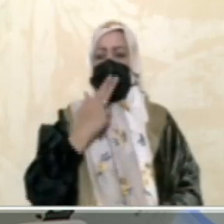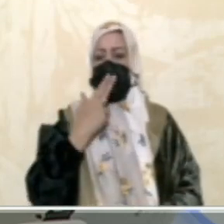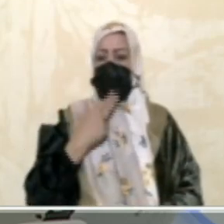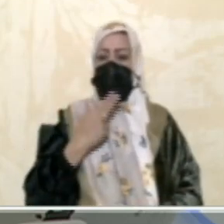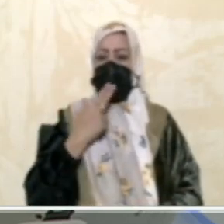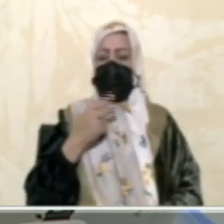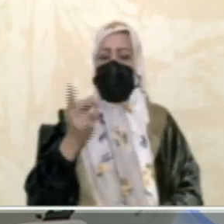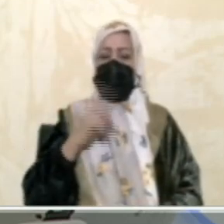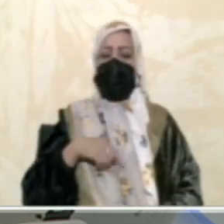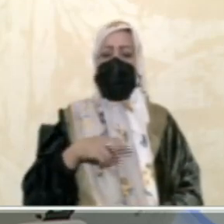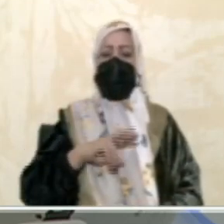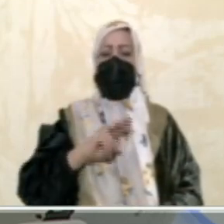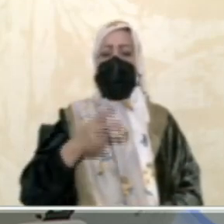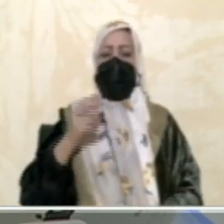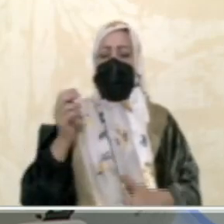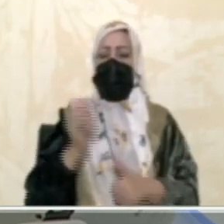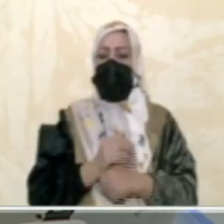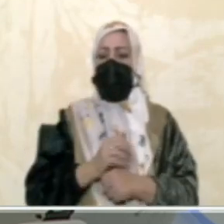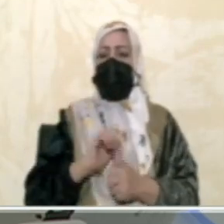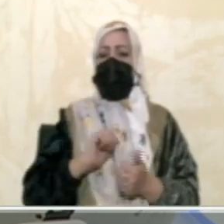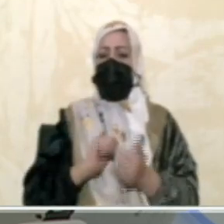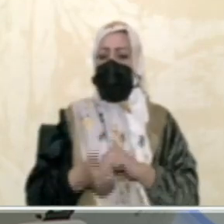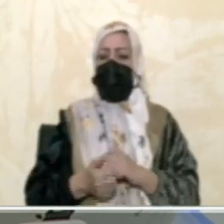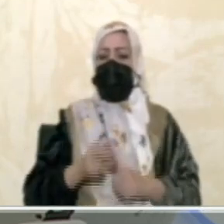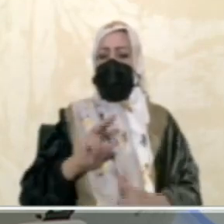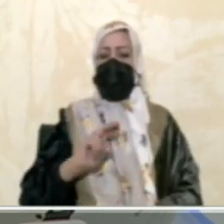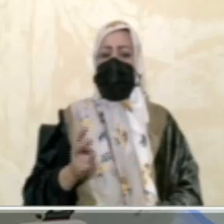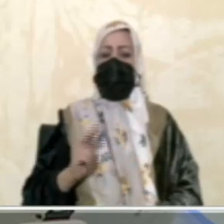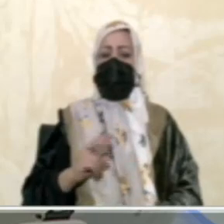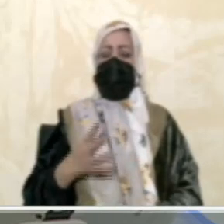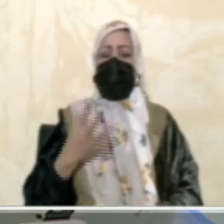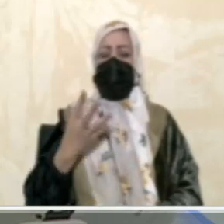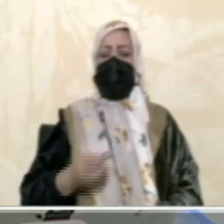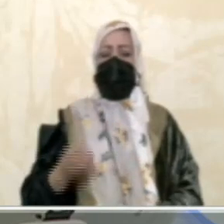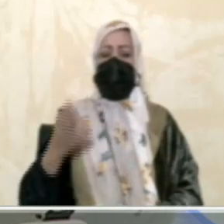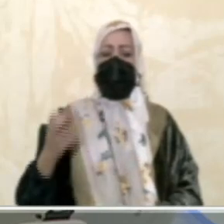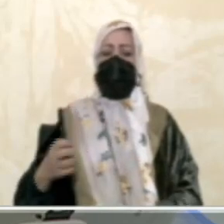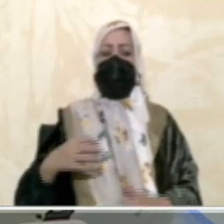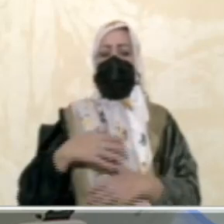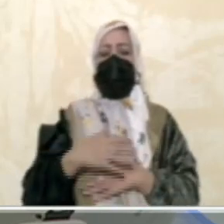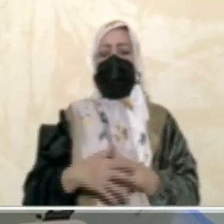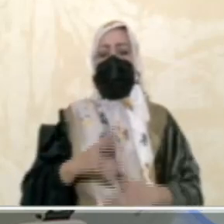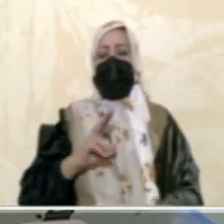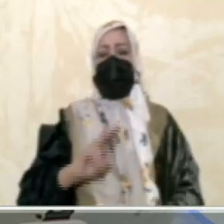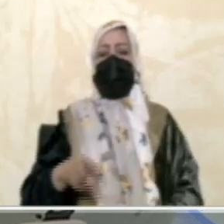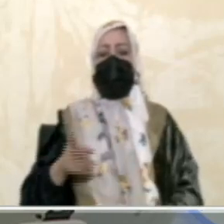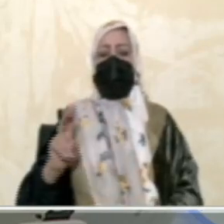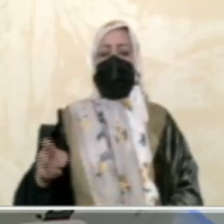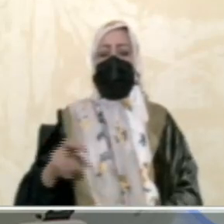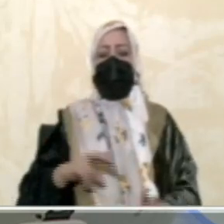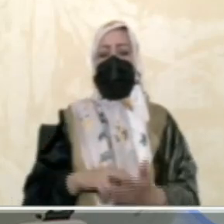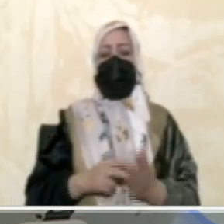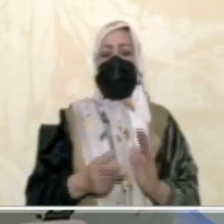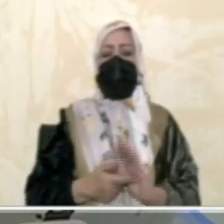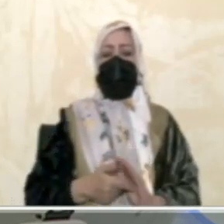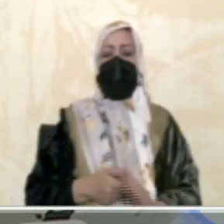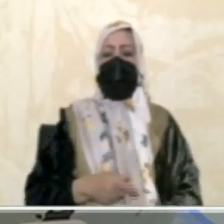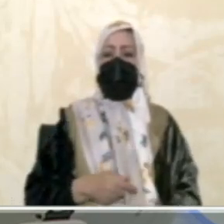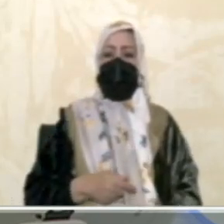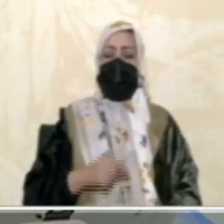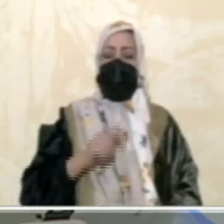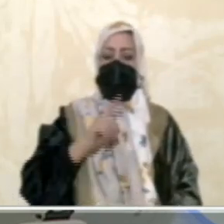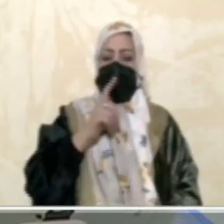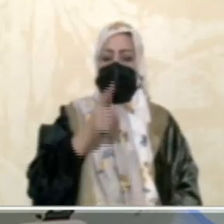المعاملات وفي المواريث وفي الشركات وفي كل المسائل الاجتهاديه التي اختلف فيها العلماء منذ عهد